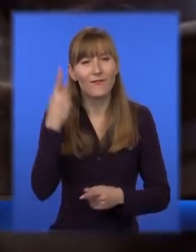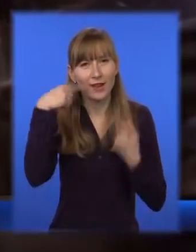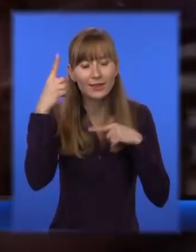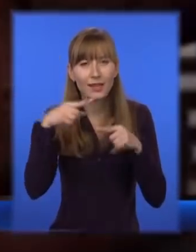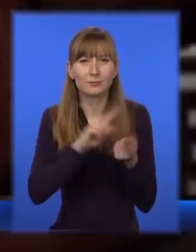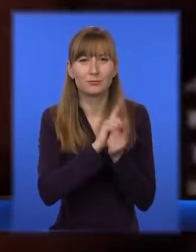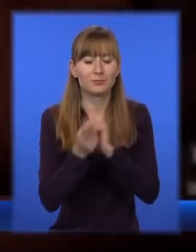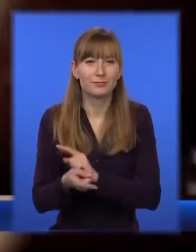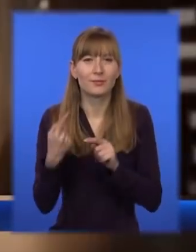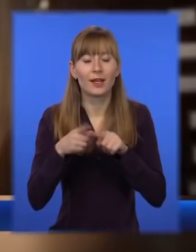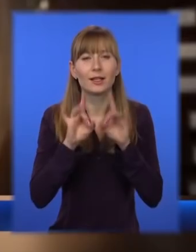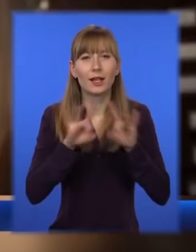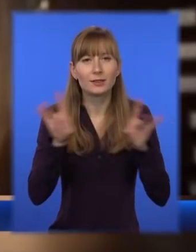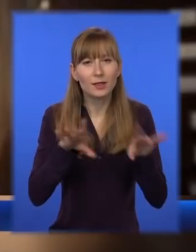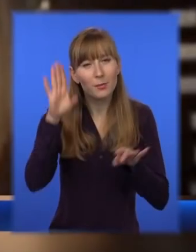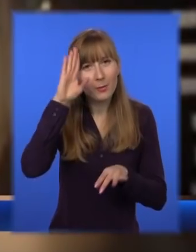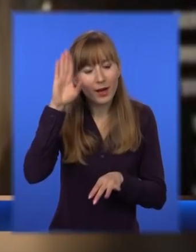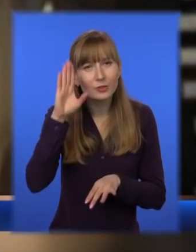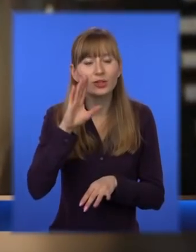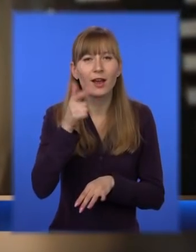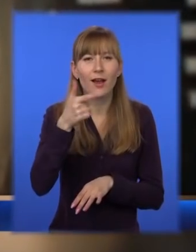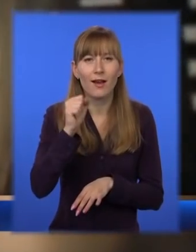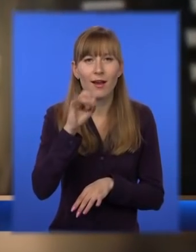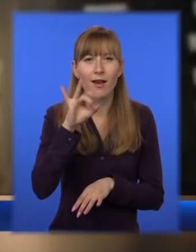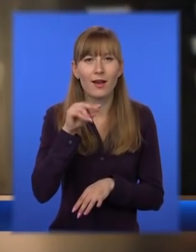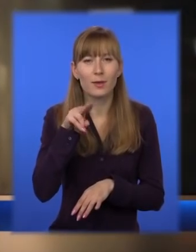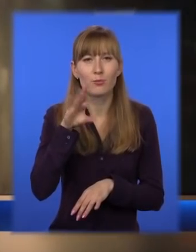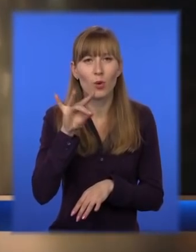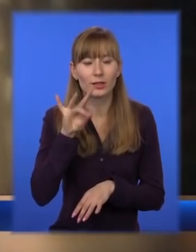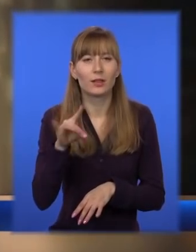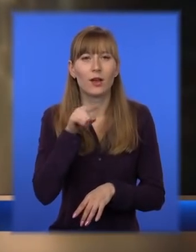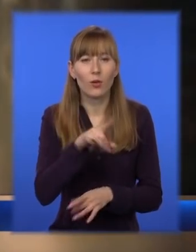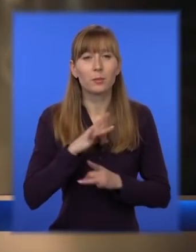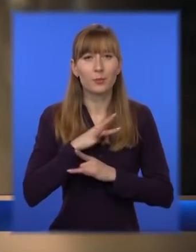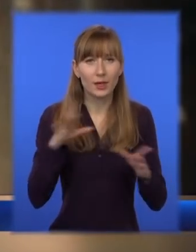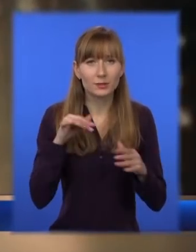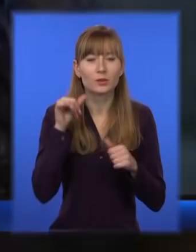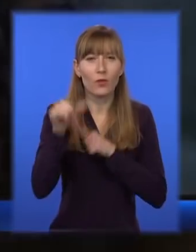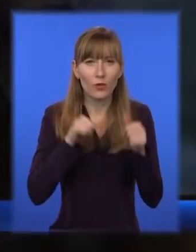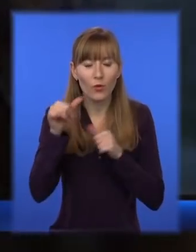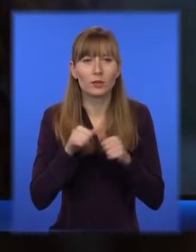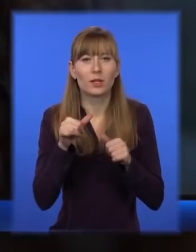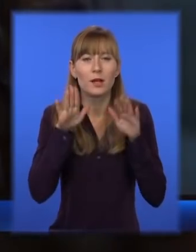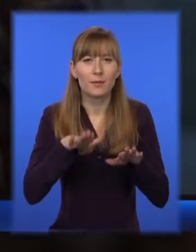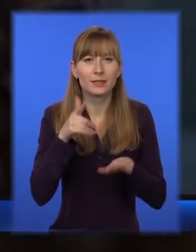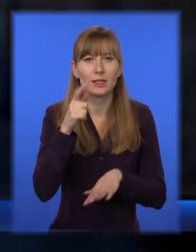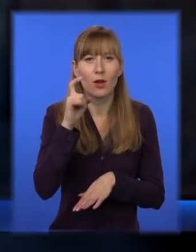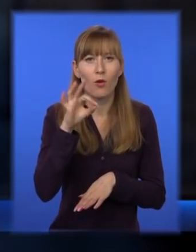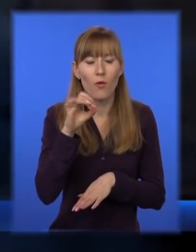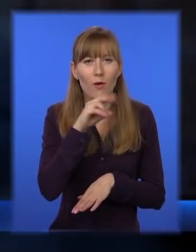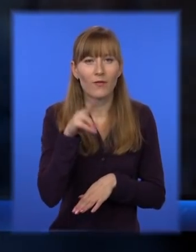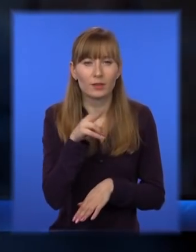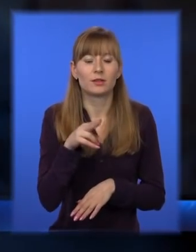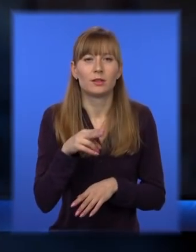світ фантастики. Розповідь про чарівного хлопчика Гаррі Поттера. Святкування Нового року та Різдва у Хогвартсі – це справжня